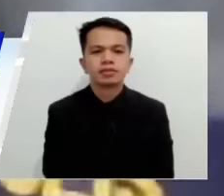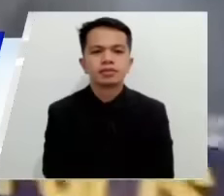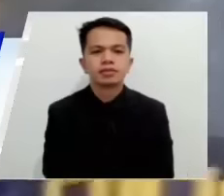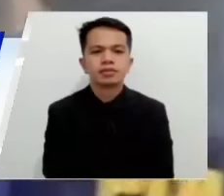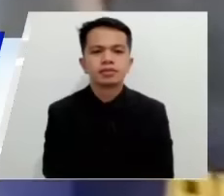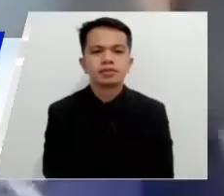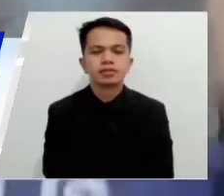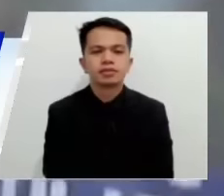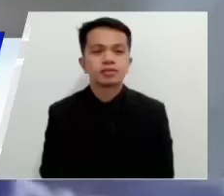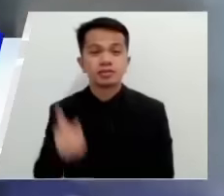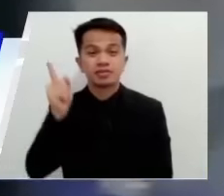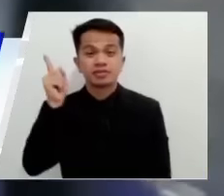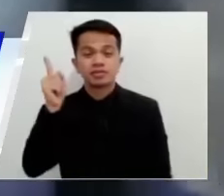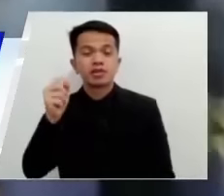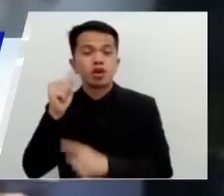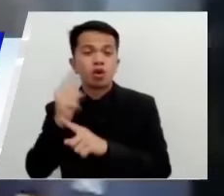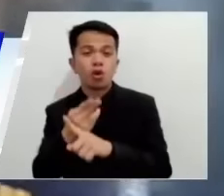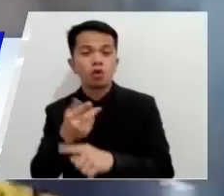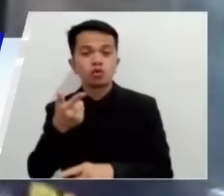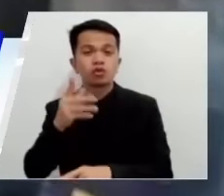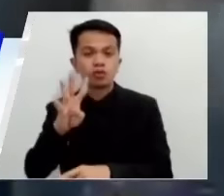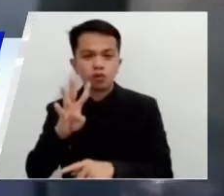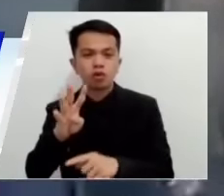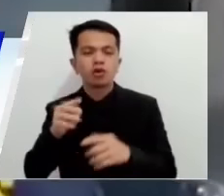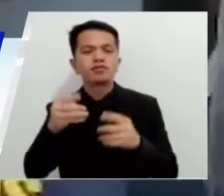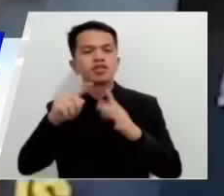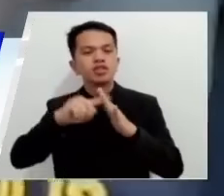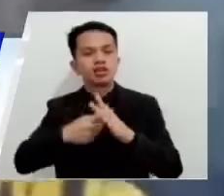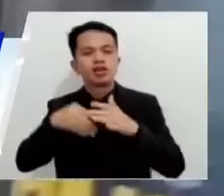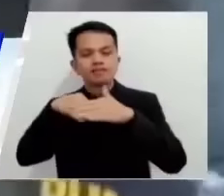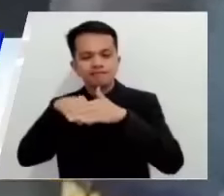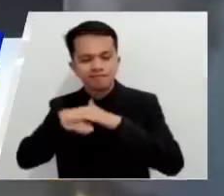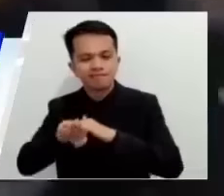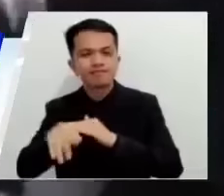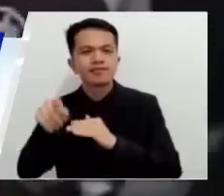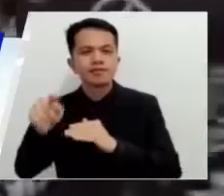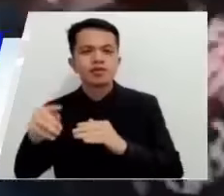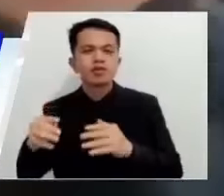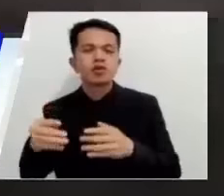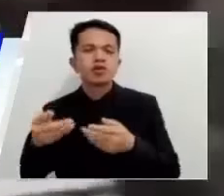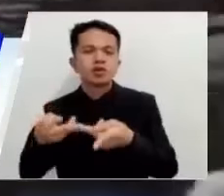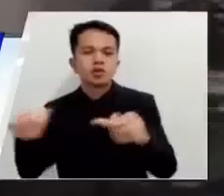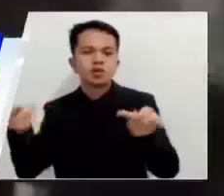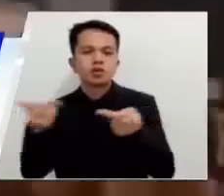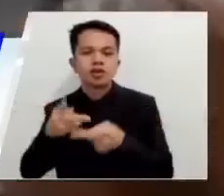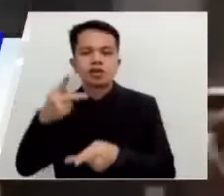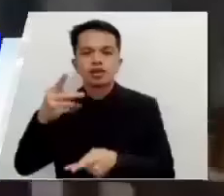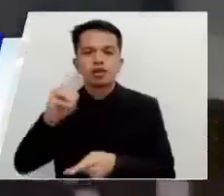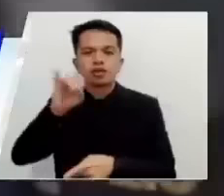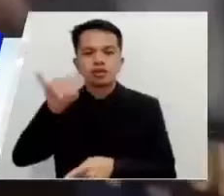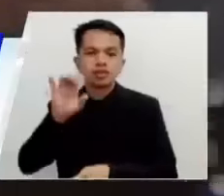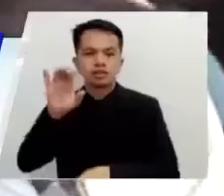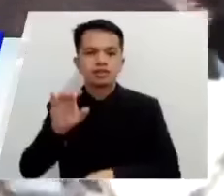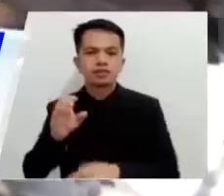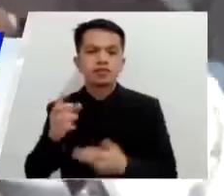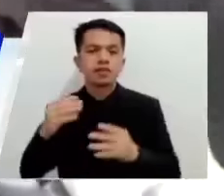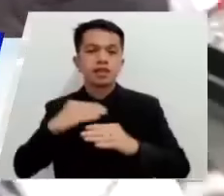August 24 nang simulang pasukin ng pulisya ang compound ng Kingdom of Jesus Christ o KOJC sa Davao